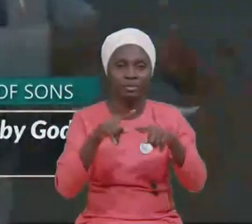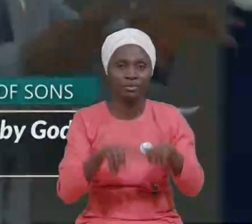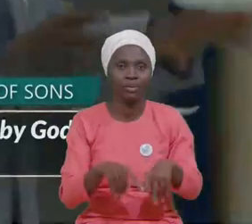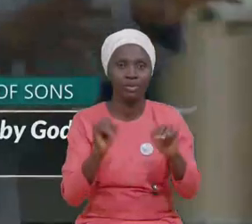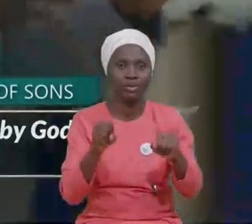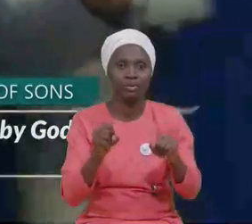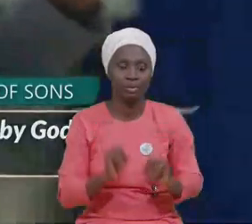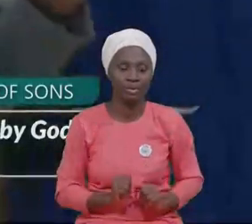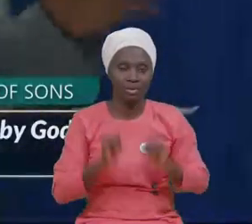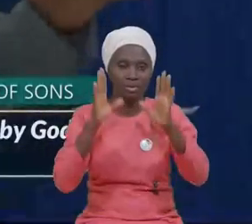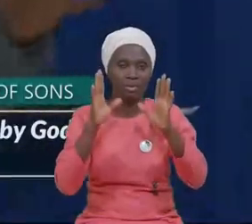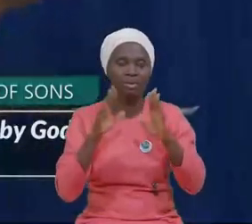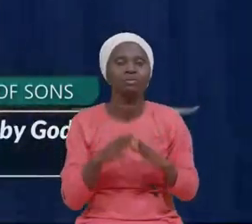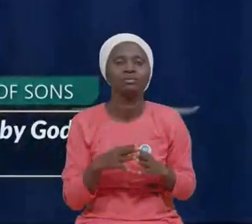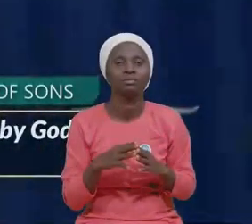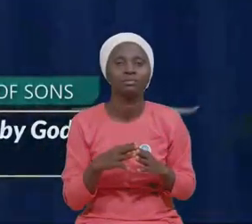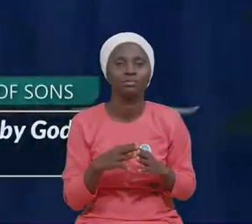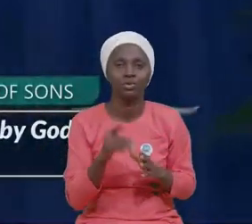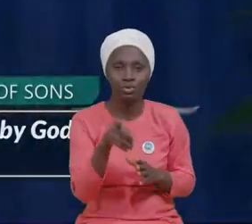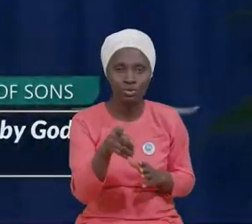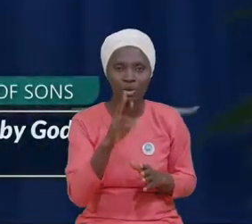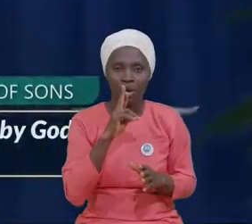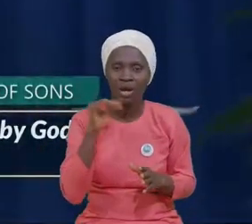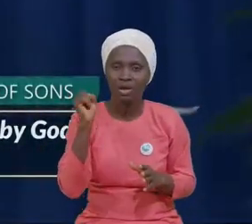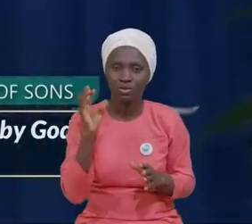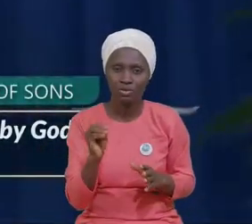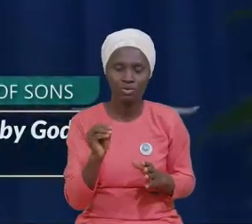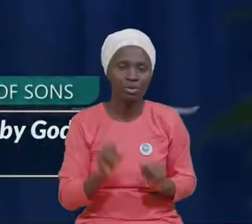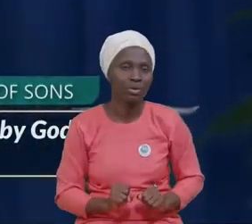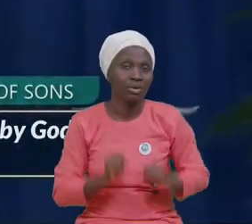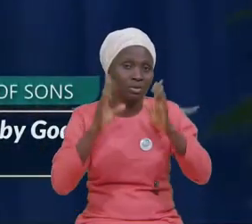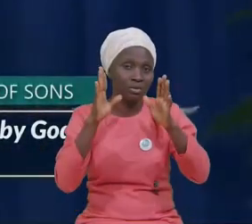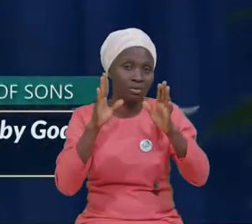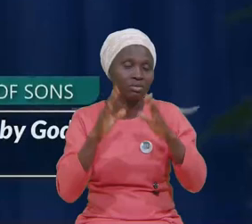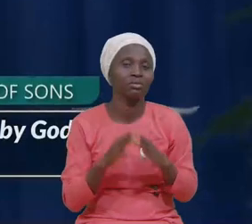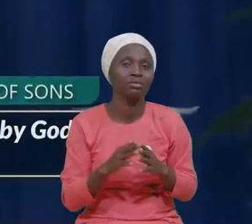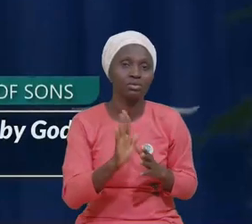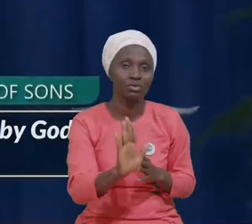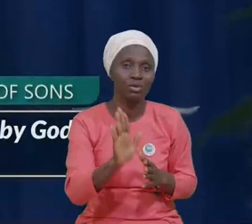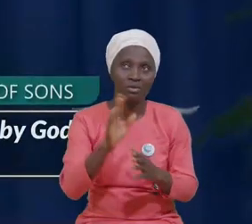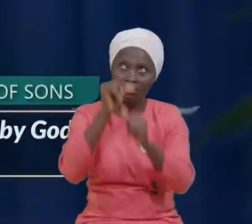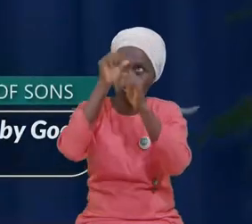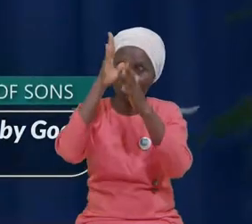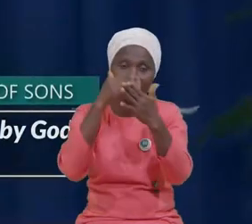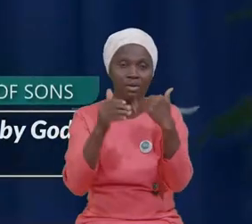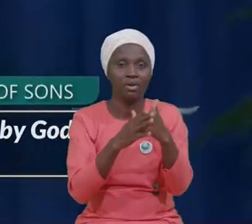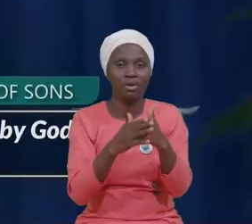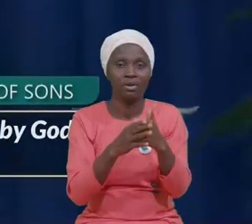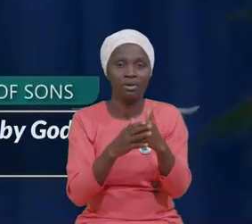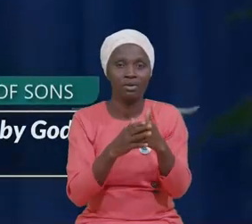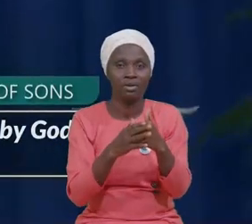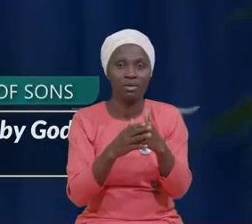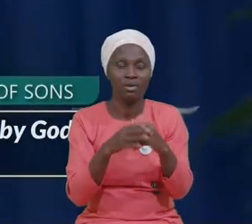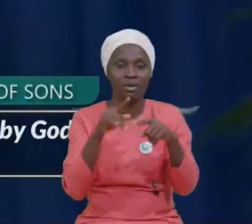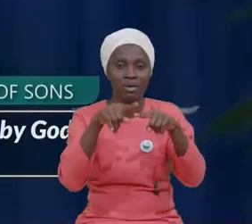Engagement fiable. Tu es si engagé, le Père céleste